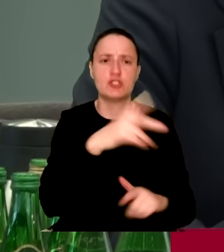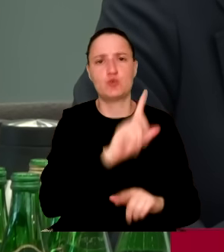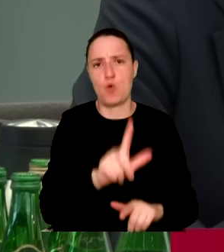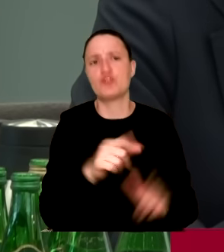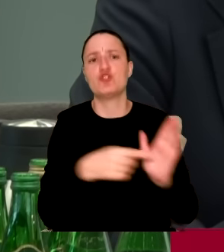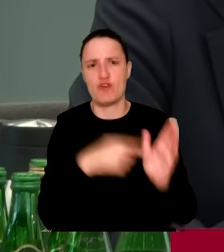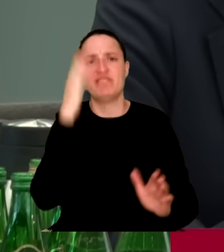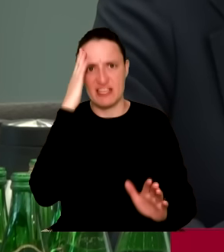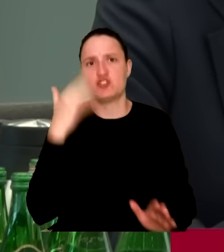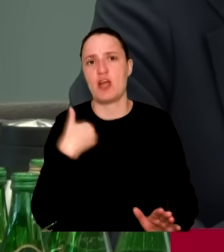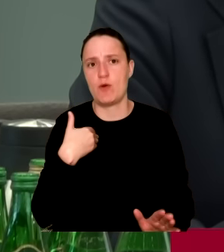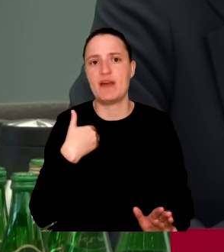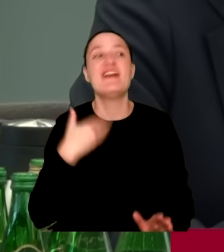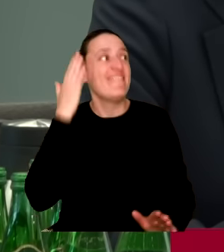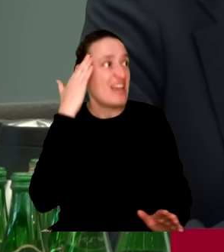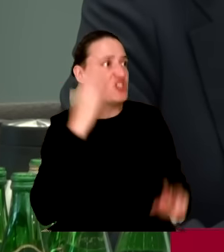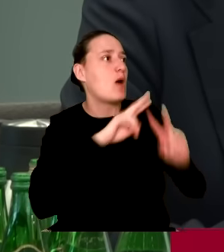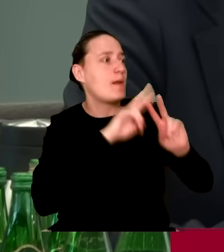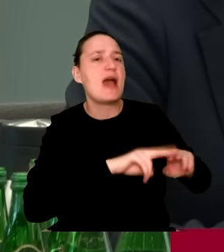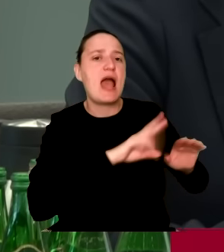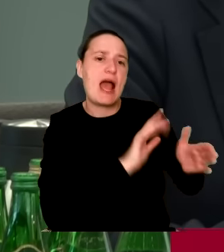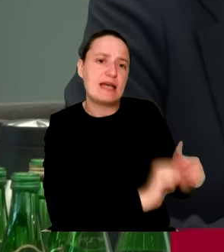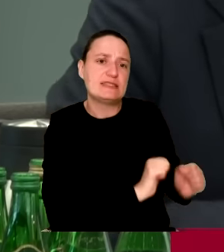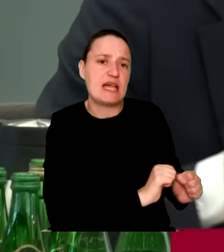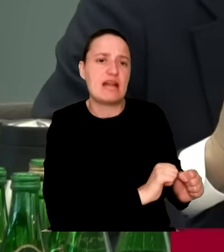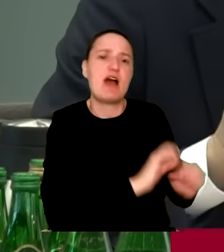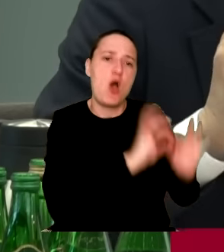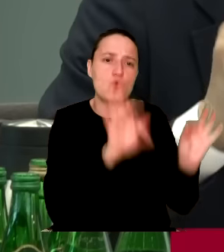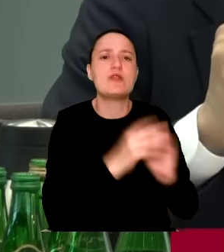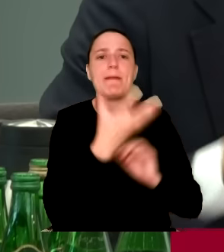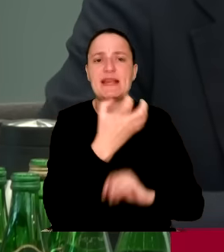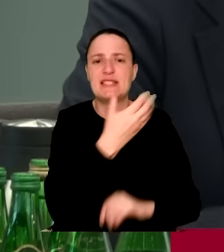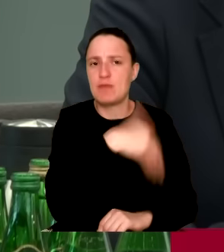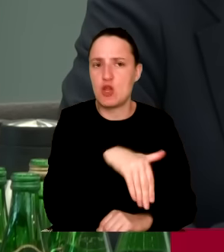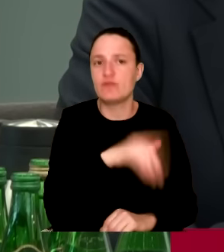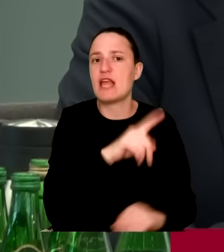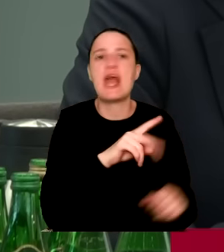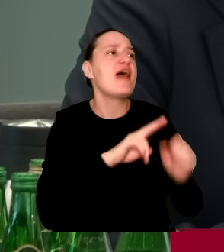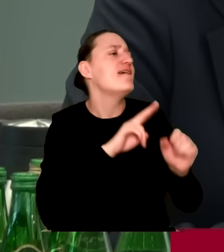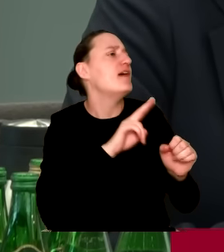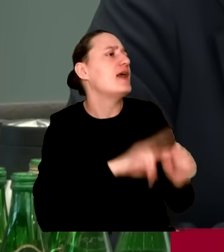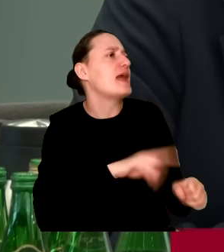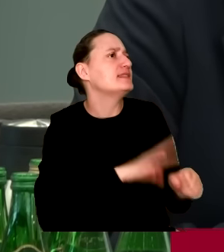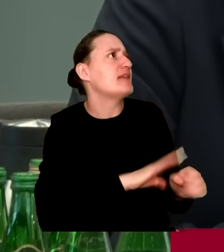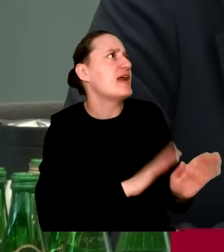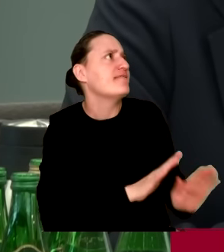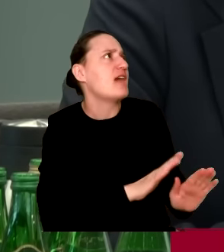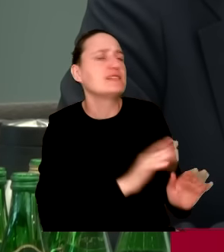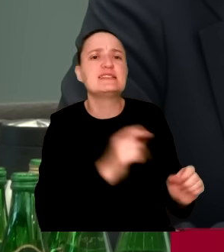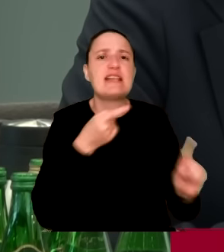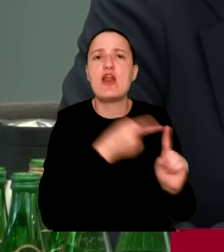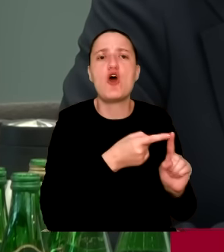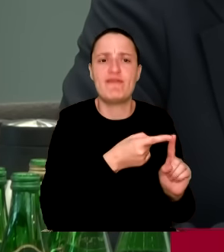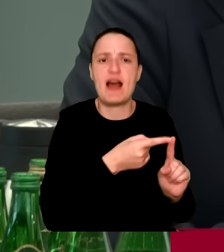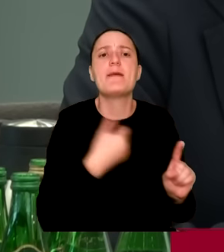wiedziałem że w rezerwie ogólnej jest zaplanowane ponad 500 milionów z przepraszam w rezerwie celowej jest zaplanowane przez